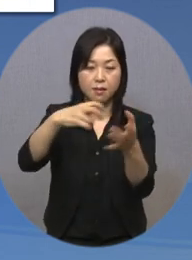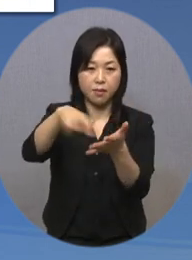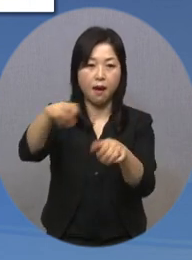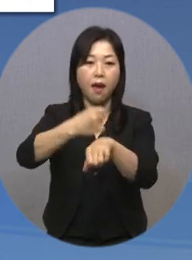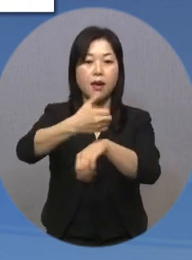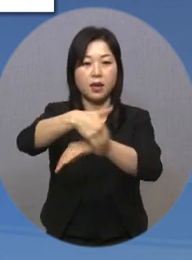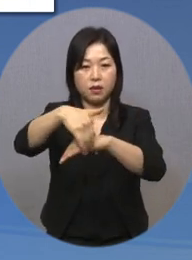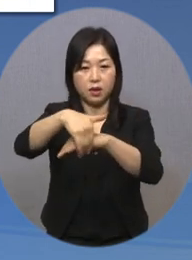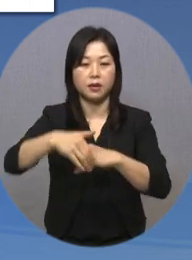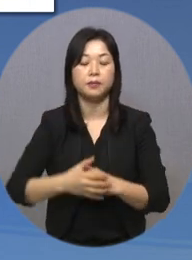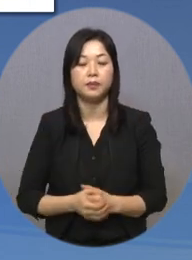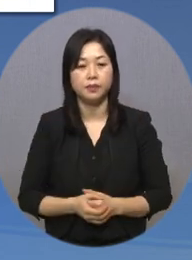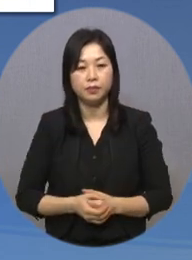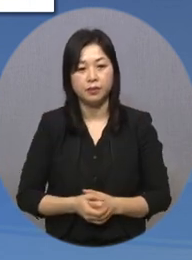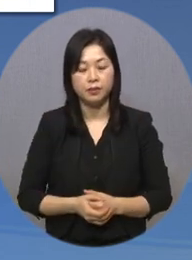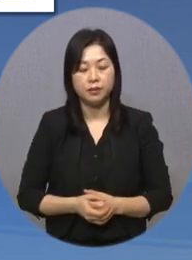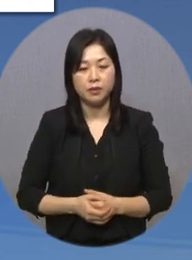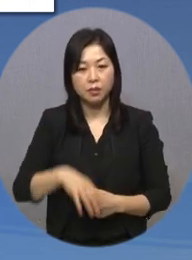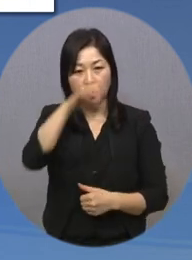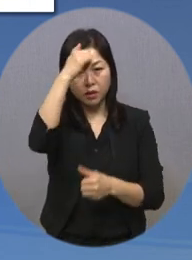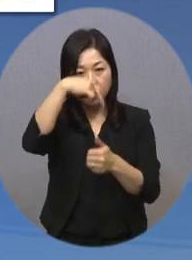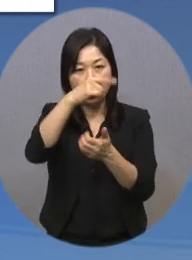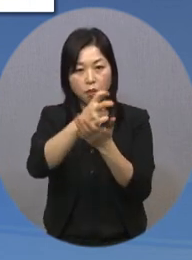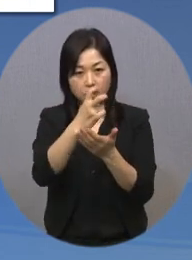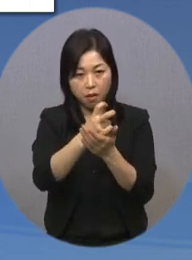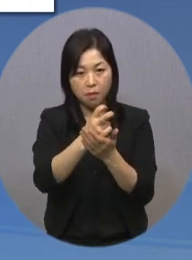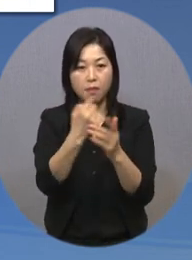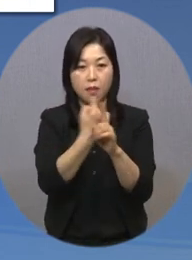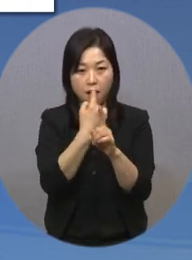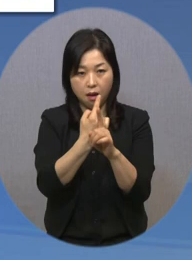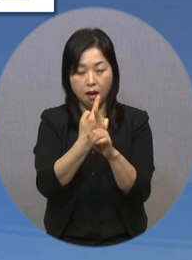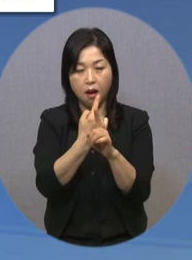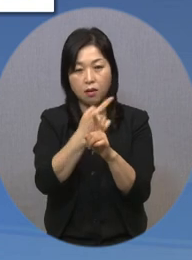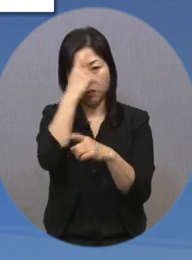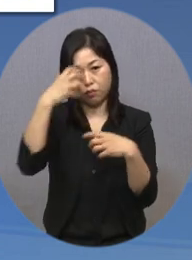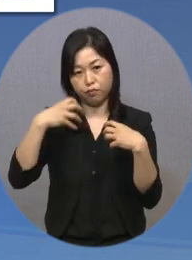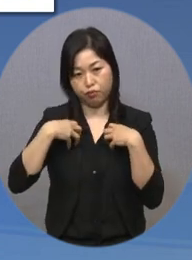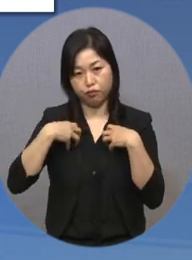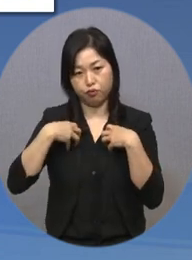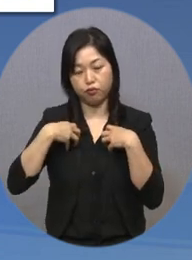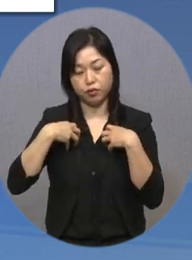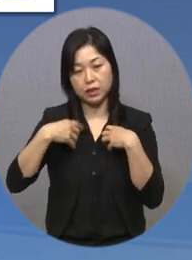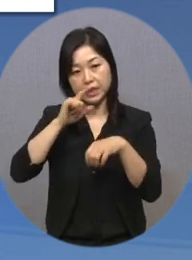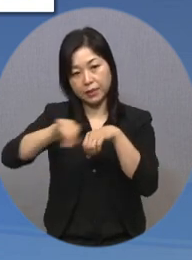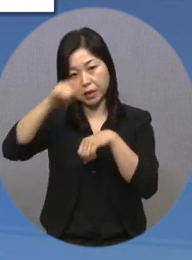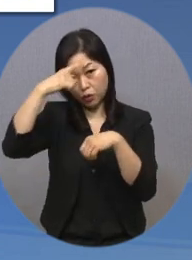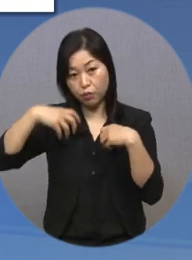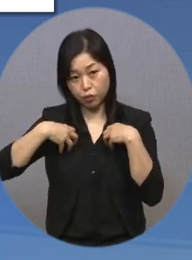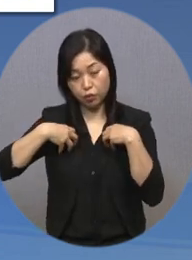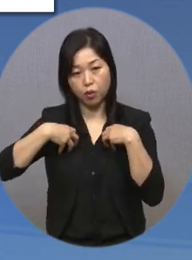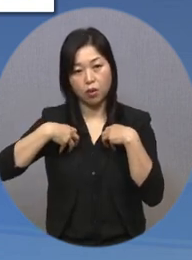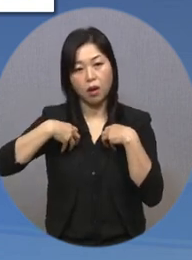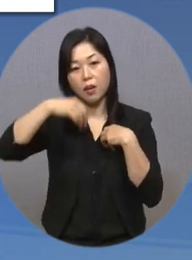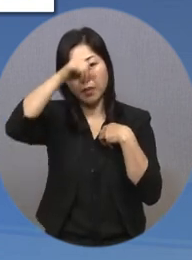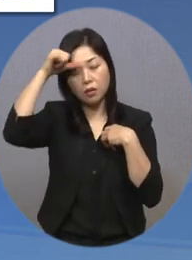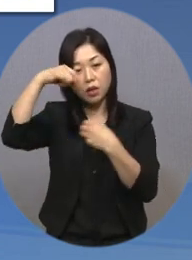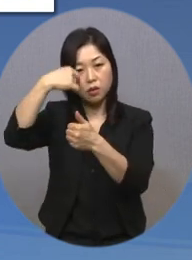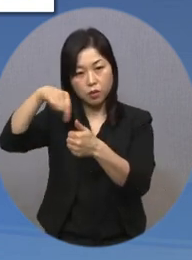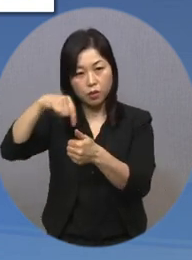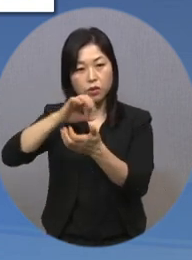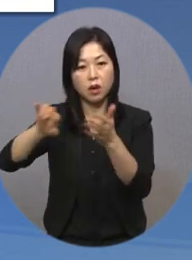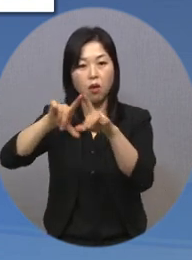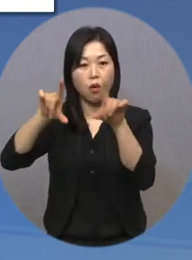계획입니다. 한편 평생교육법 개정으로 지방자치단체도 평생교육 이용권을 발급할 수 있게